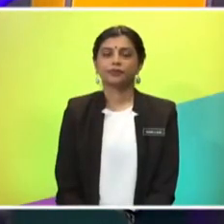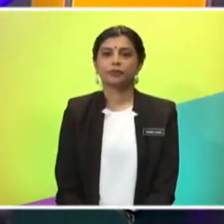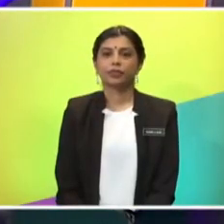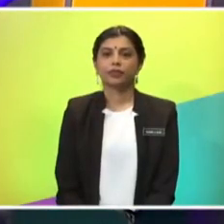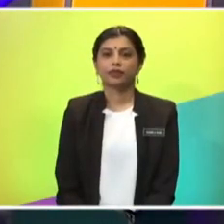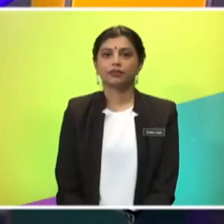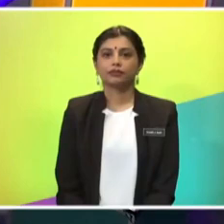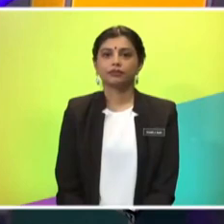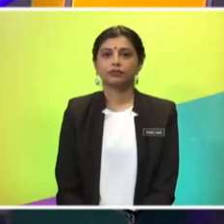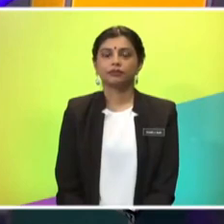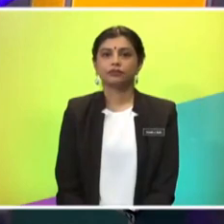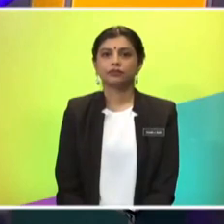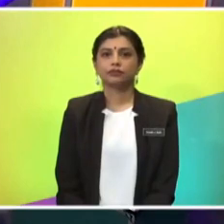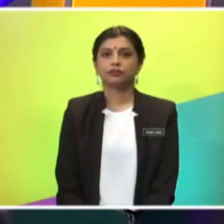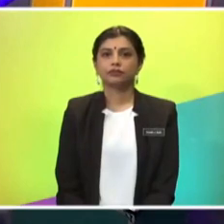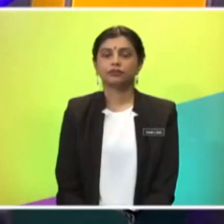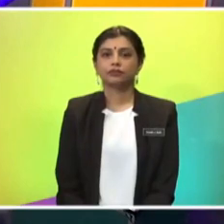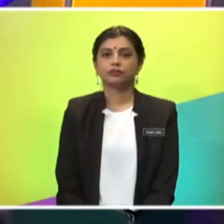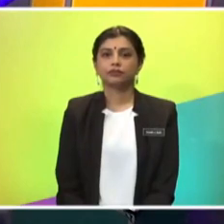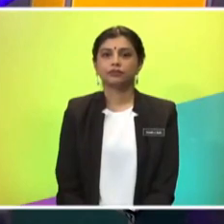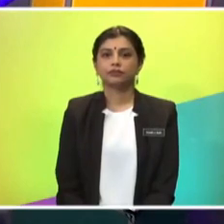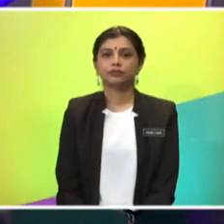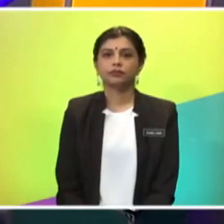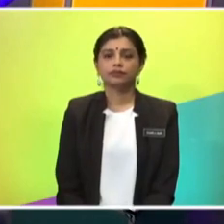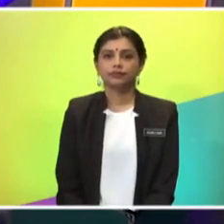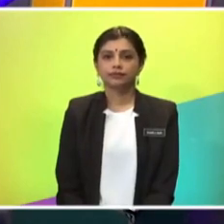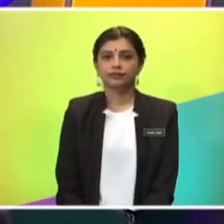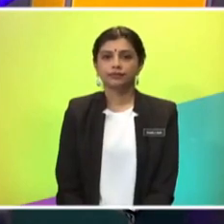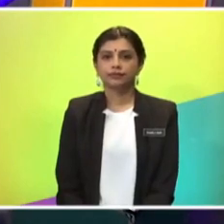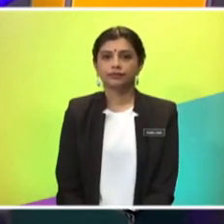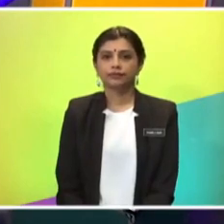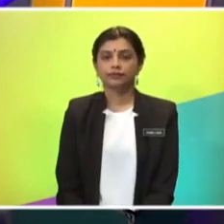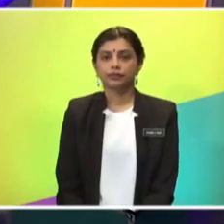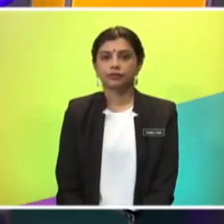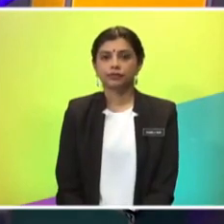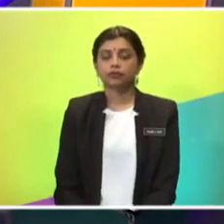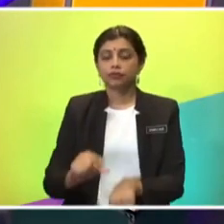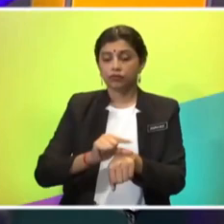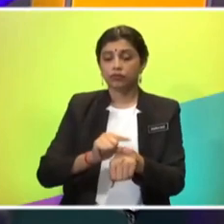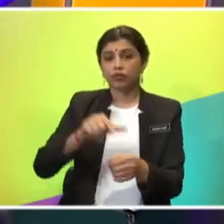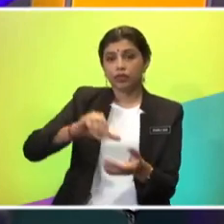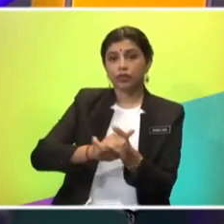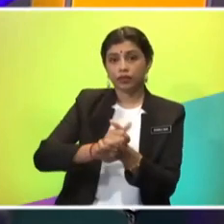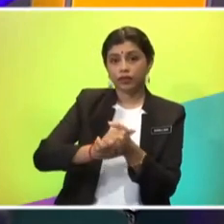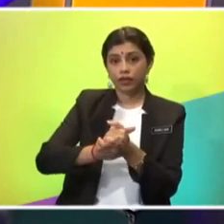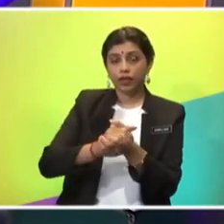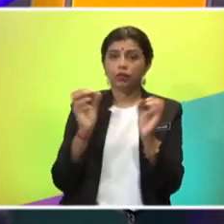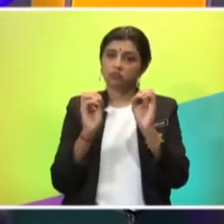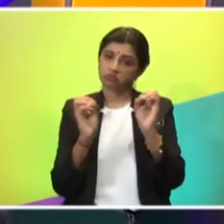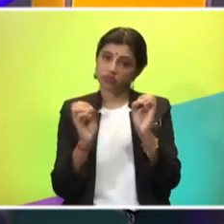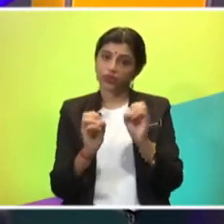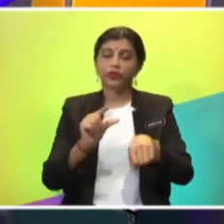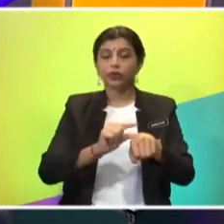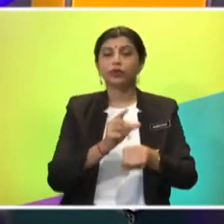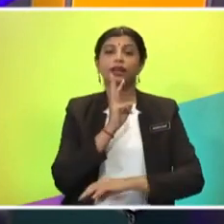gunakan hand sanitizer ataupun kita kata sebagai gel pembasmi kuman. Kalau dekat rumah adik-adik tidak ada gel pembasmi kuman, boleh gunakan air dan juga sabun untuk